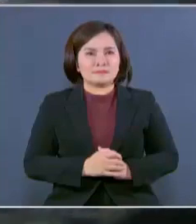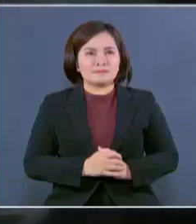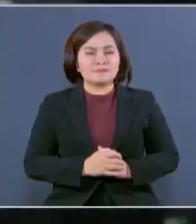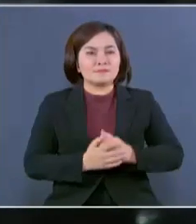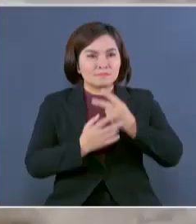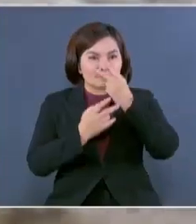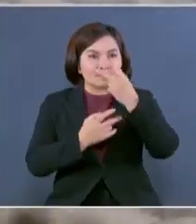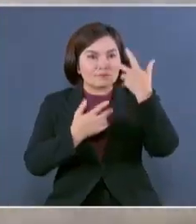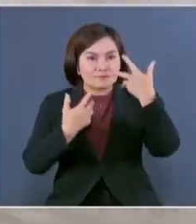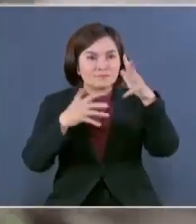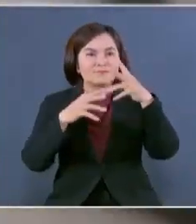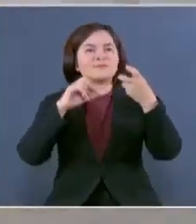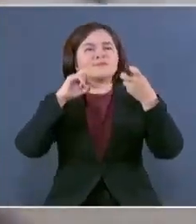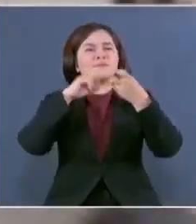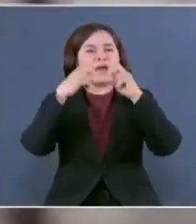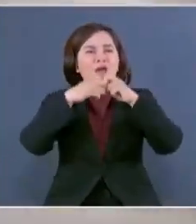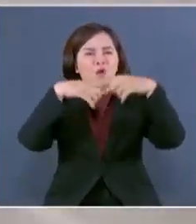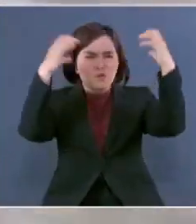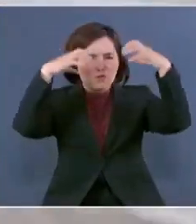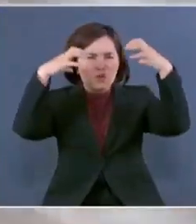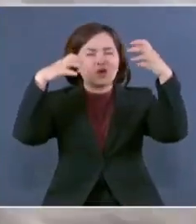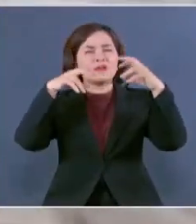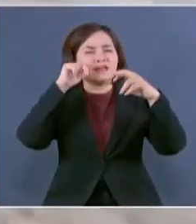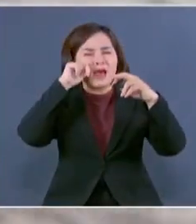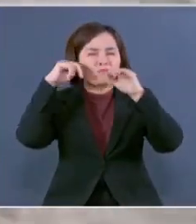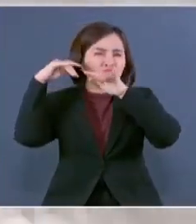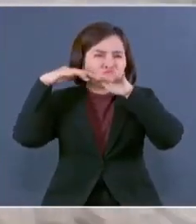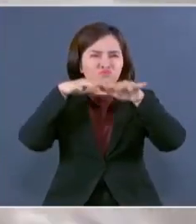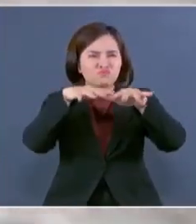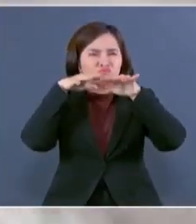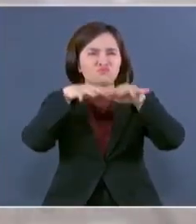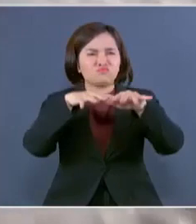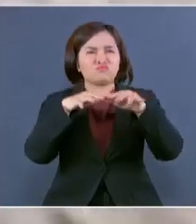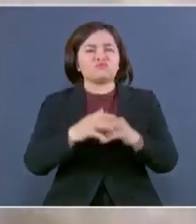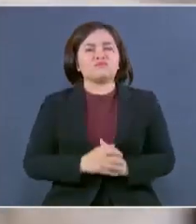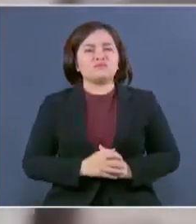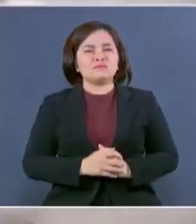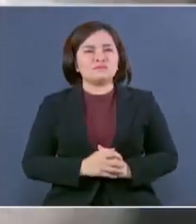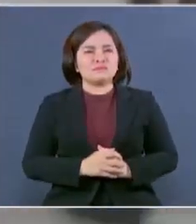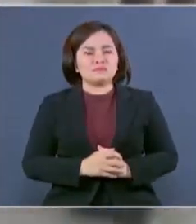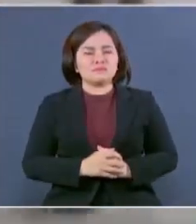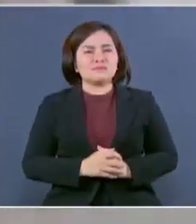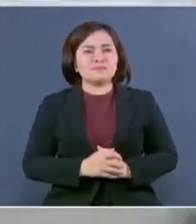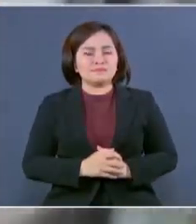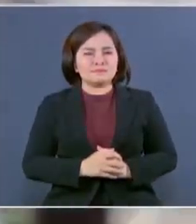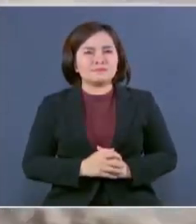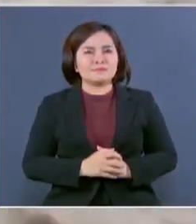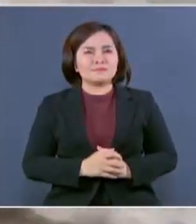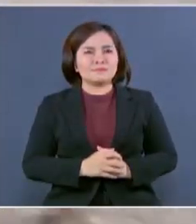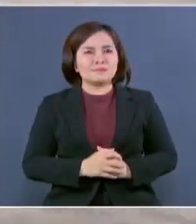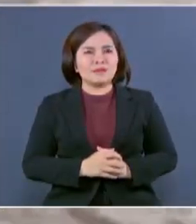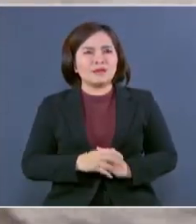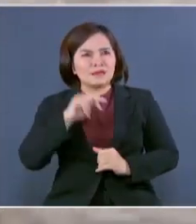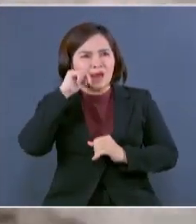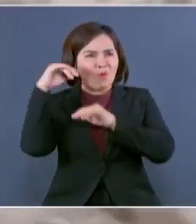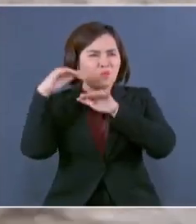เนี่ยครับคุณผู้ชมครับน้ำหลากกันแบบนี้ครับน้ำป่าที่หลากลงมานะครับมาที่น้ำตกเขาชะเมาทั้ง